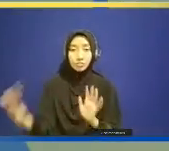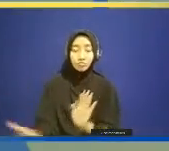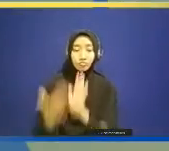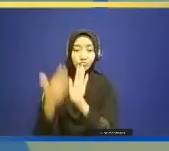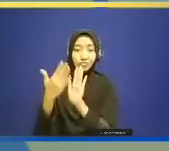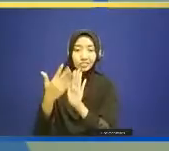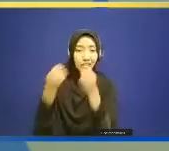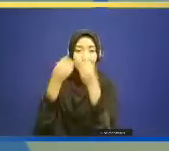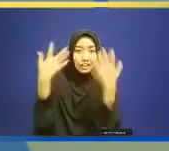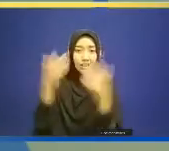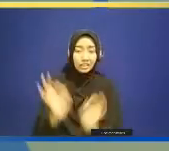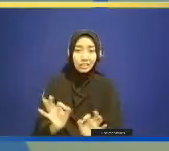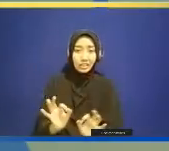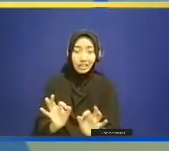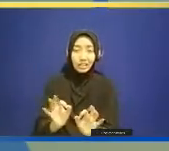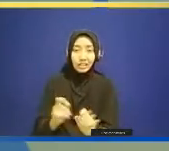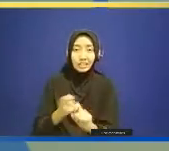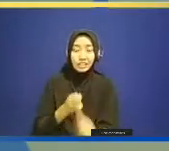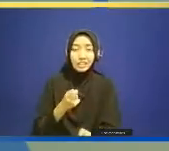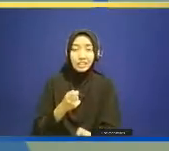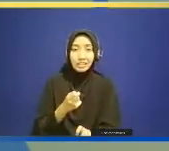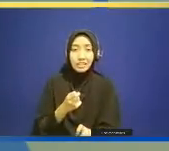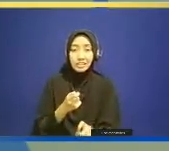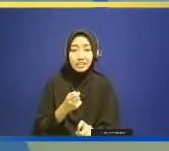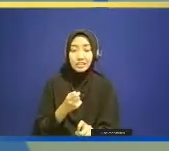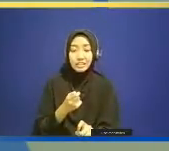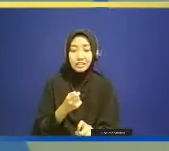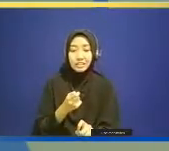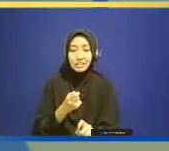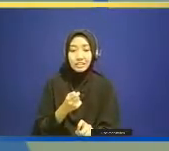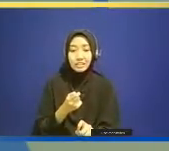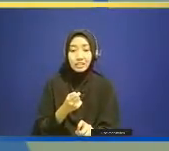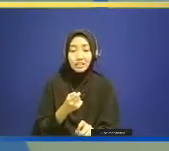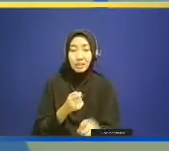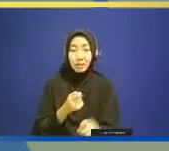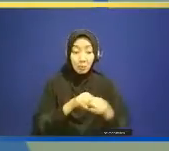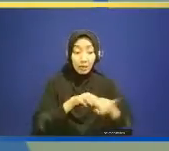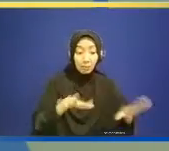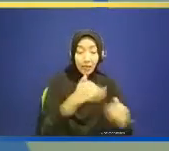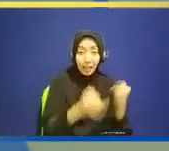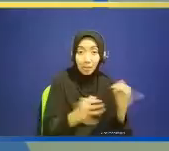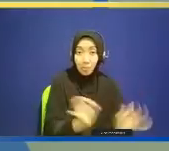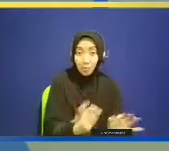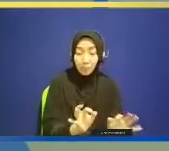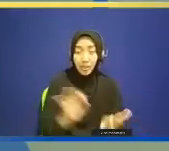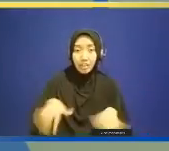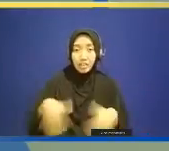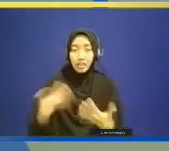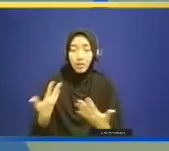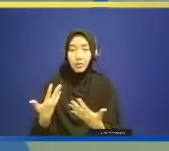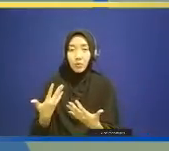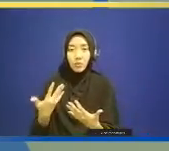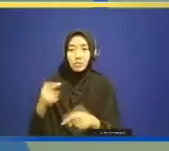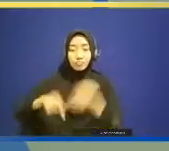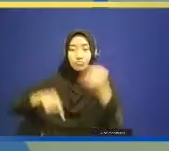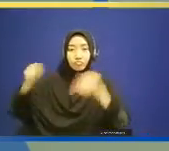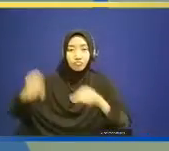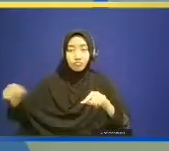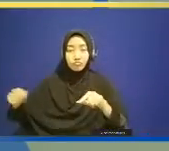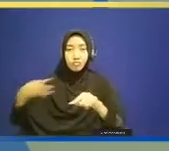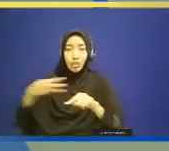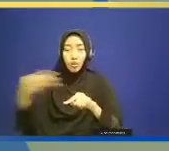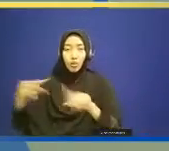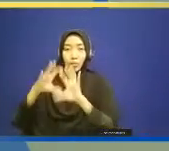ketidakpastian baik dari masih belum nya sebelum berakhirnya pantai ini ini maupun karena dinamika dalam